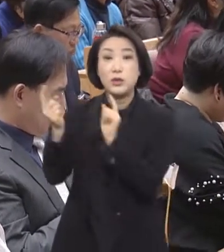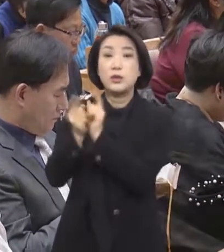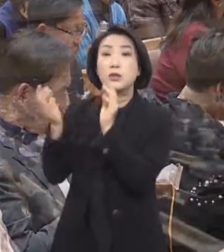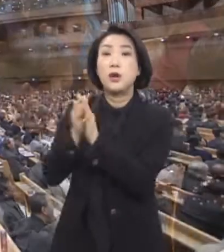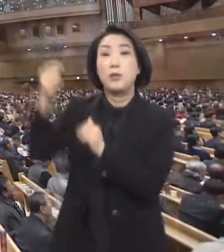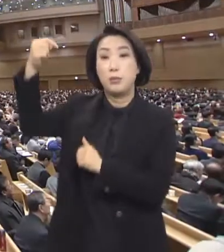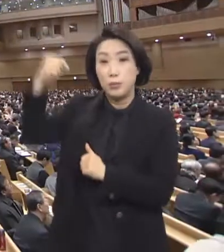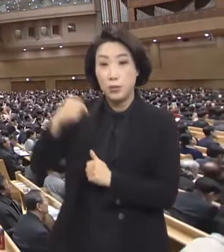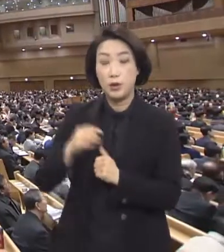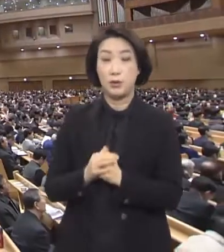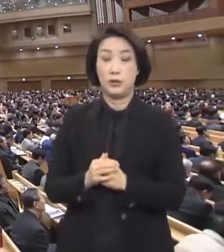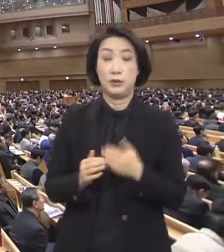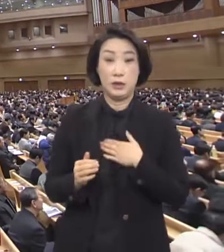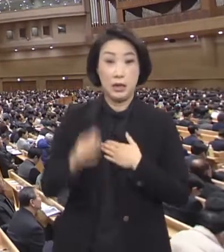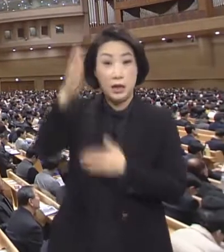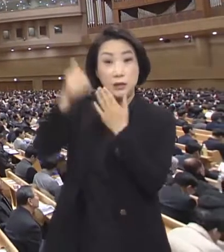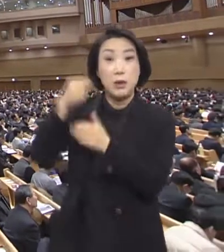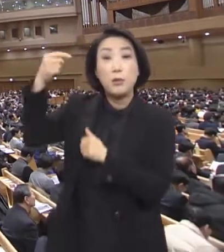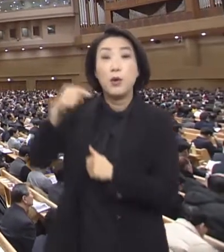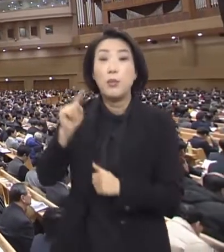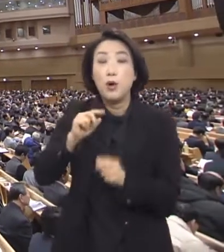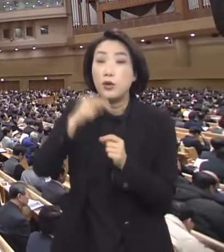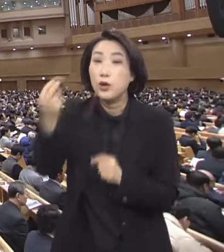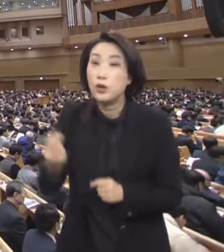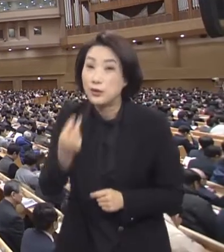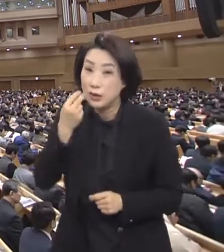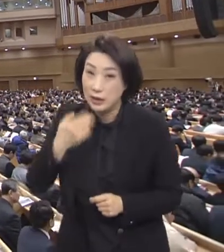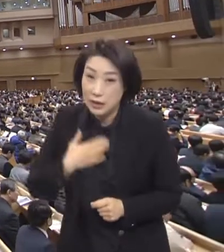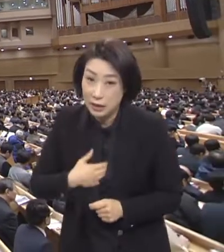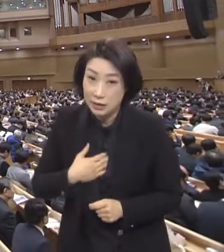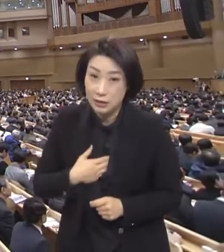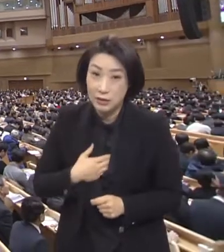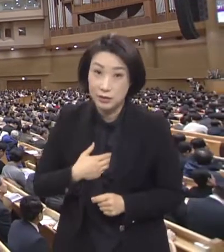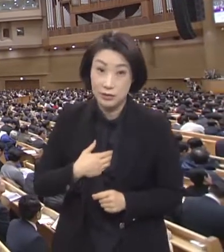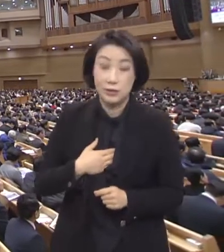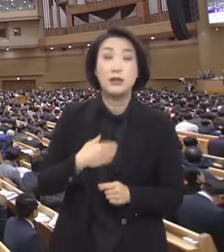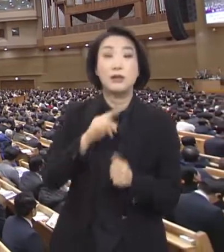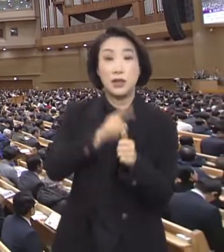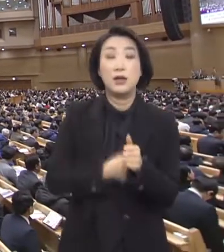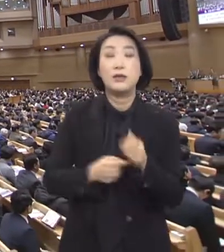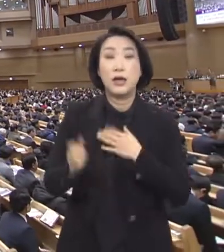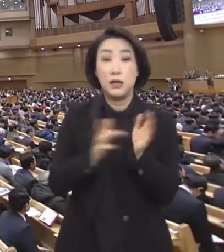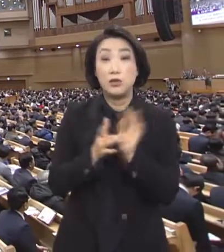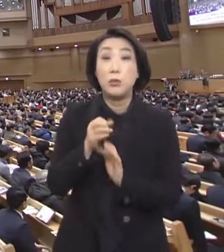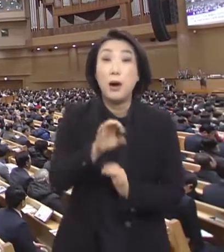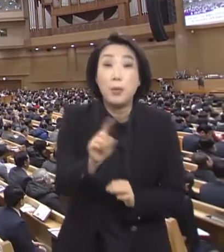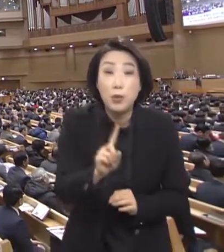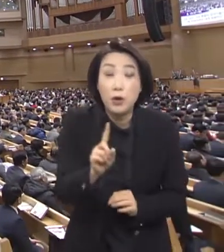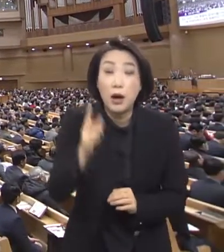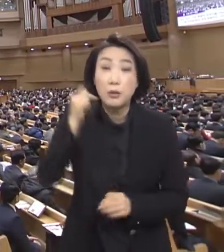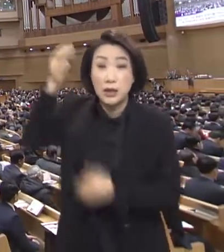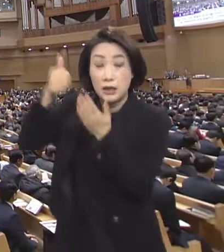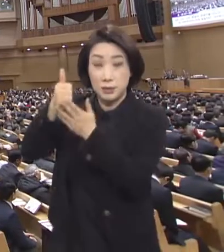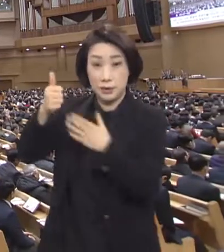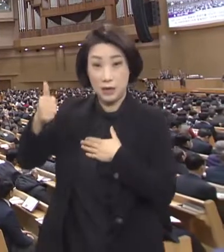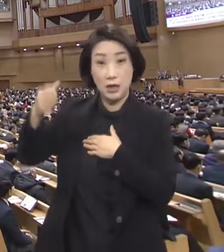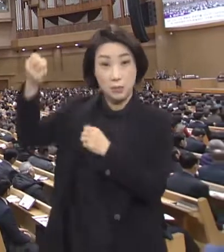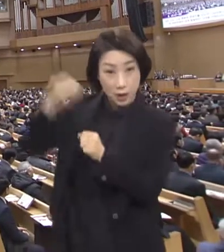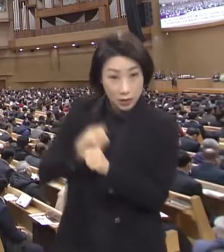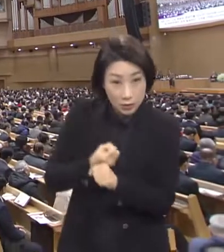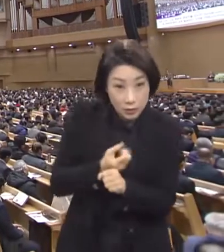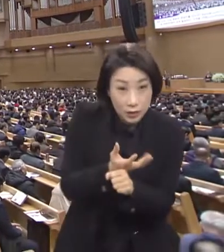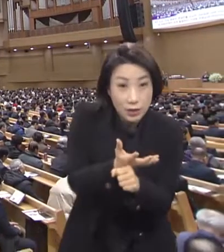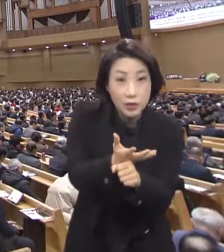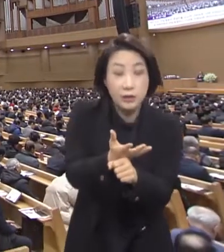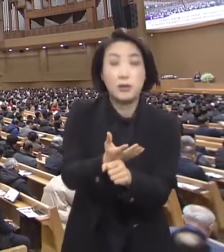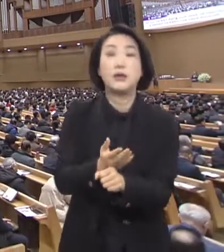명령하여 주셨으니 나는 그의 명령이 영생인 줄 아노라. 그러므로 나의 이르는 것은 내 아버지께서 내게 말씀하신